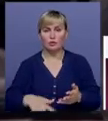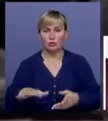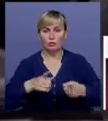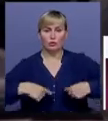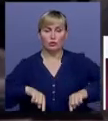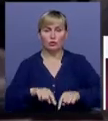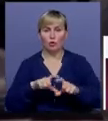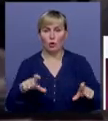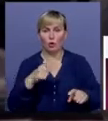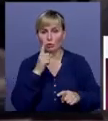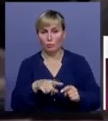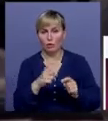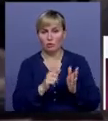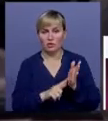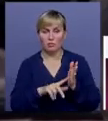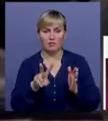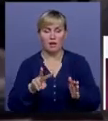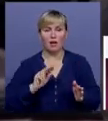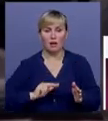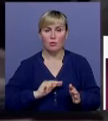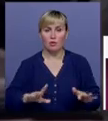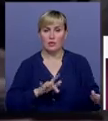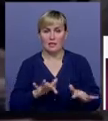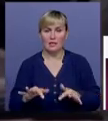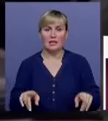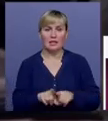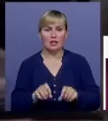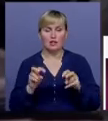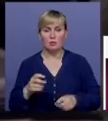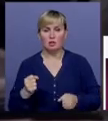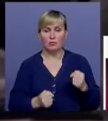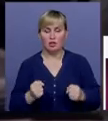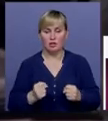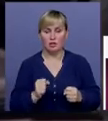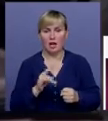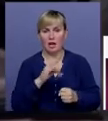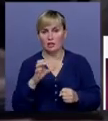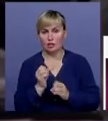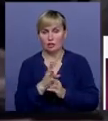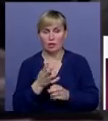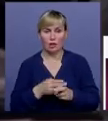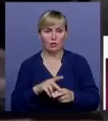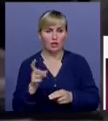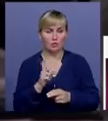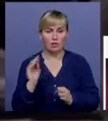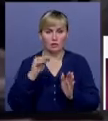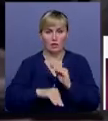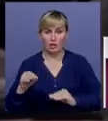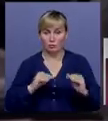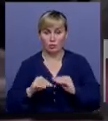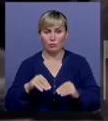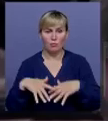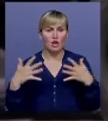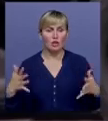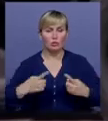школы номер 172. В работе задействованы также спецтехника АРС-14, которая химическим раствором может обработать